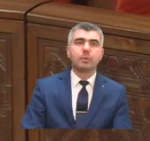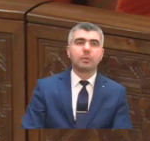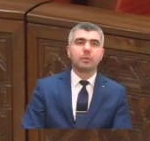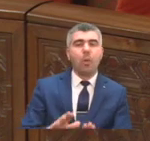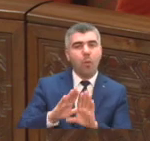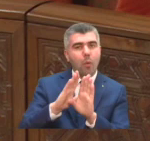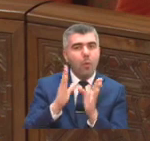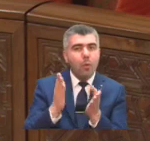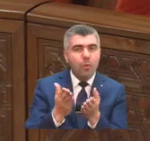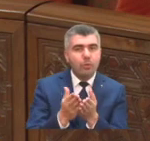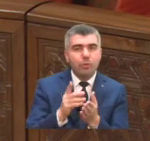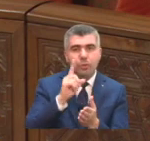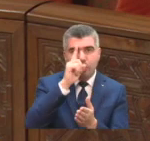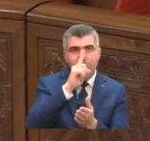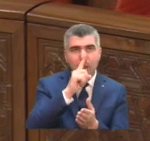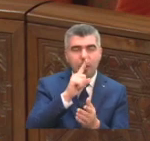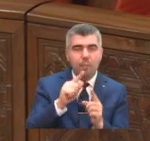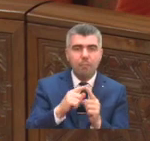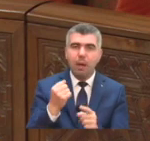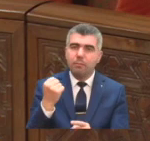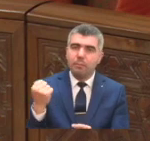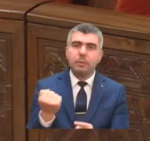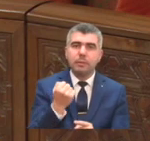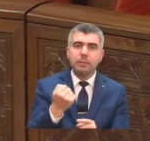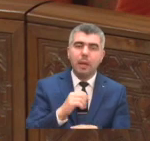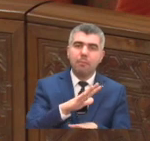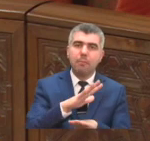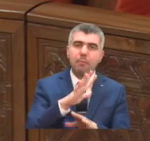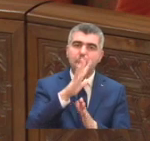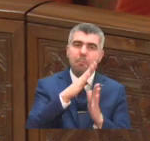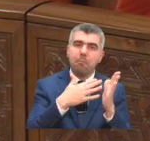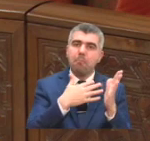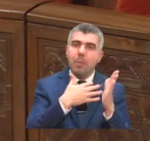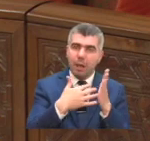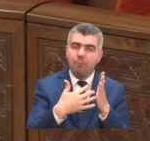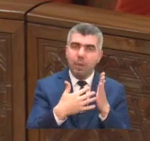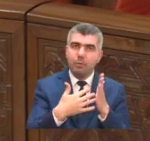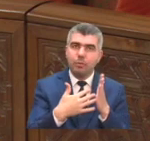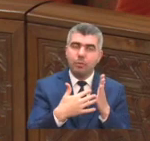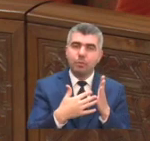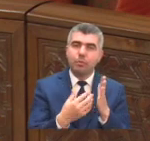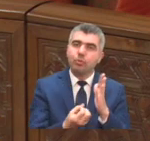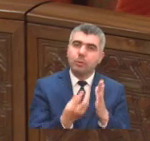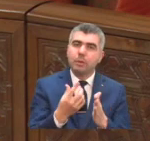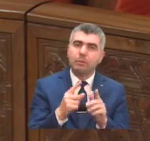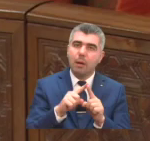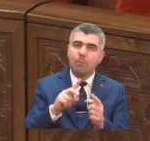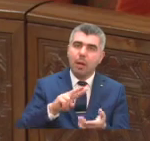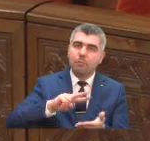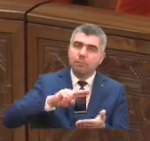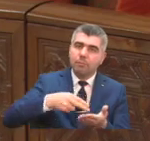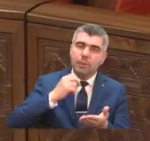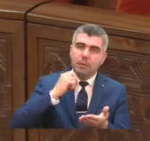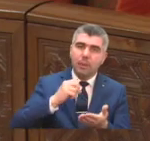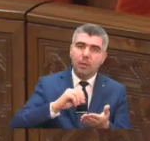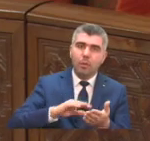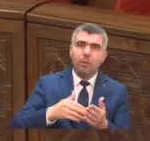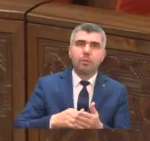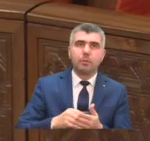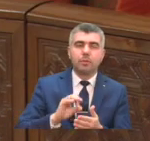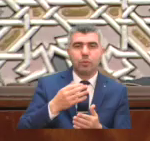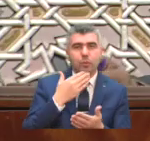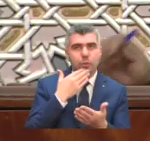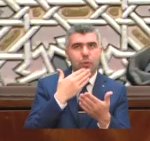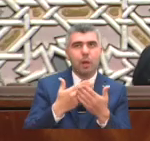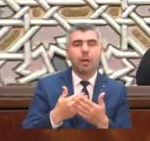هي الحاصلة عامة. كاين واحد البطء في هذا البرنامج، غادي نحاولوا نطوروه بتفعيل هاد الوكالة الوطنية. شكرا.